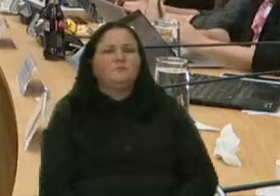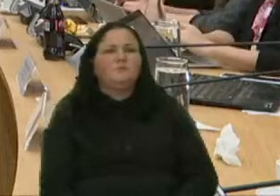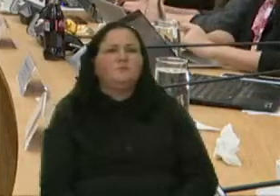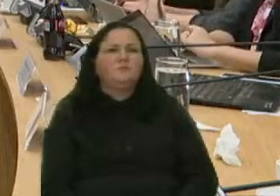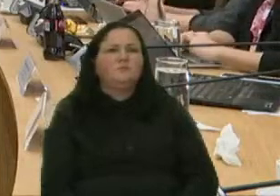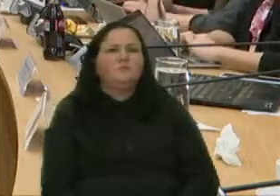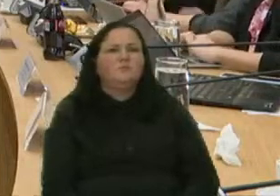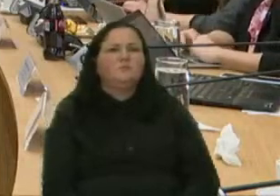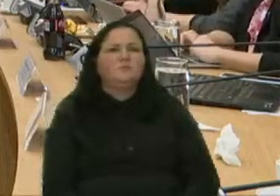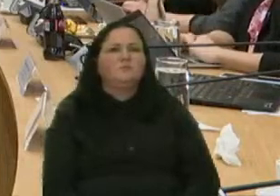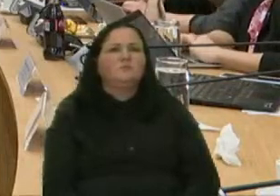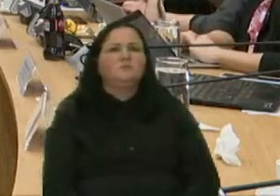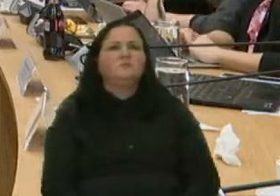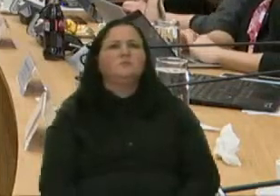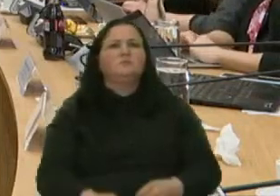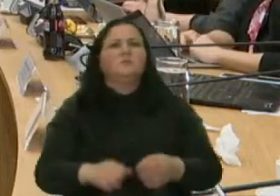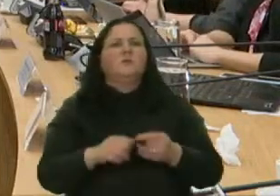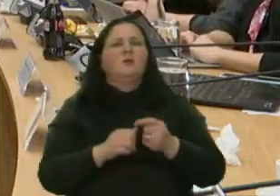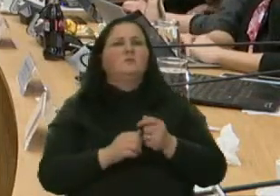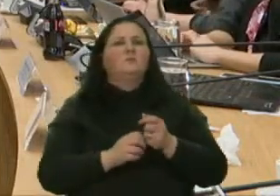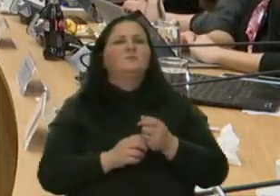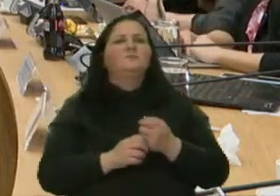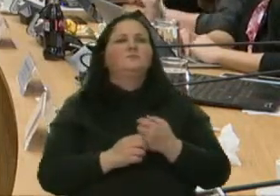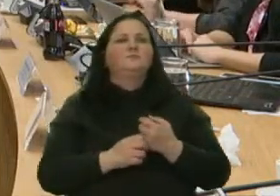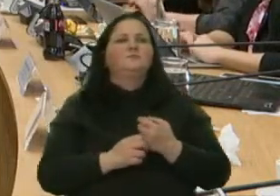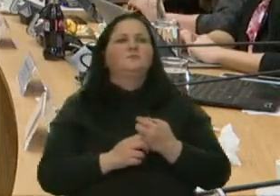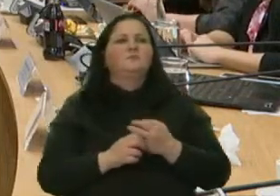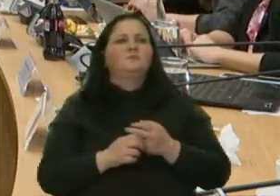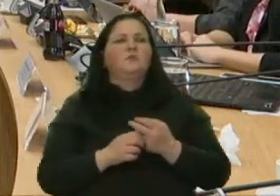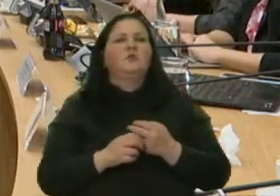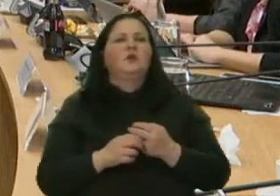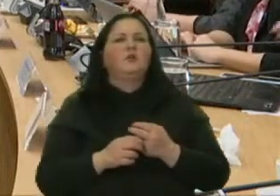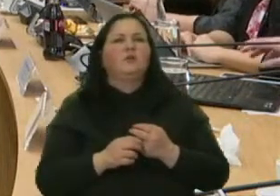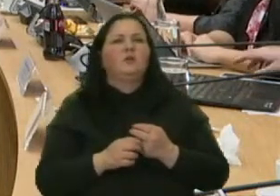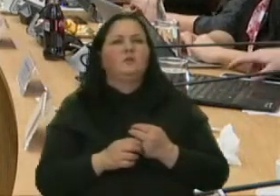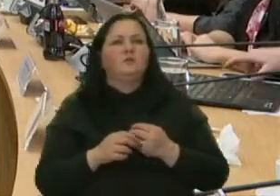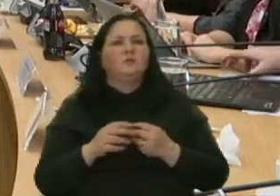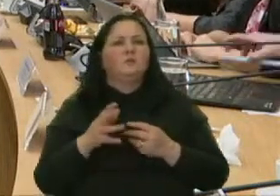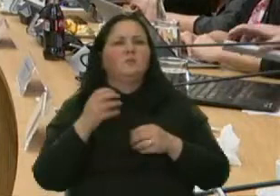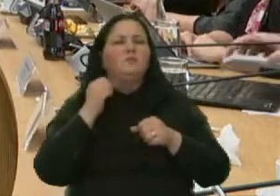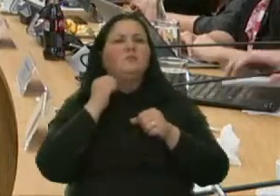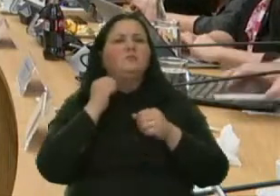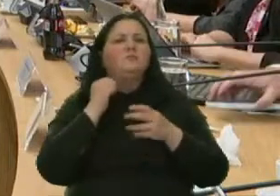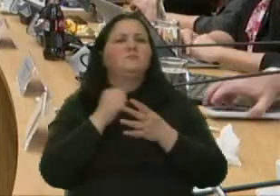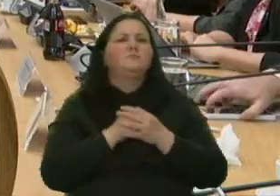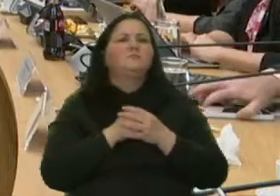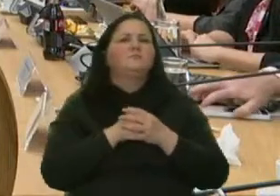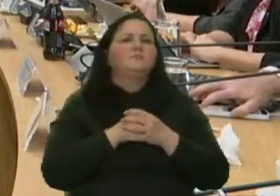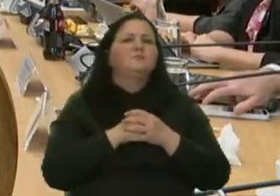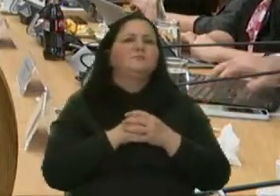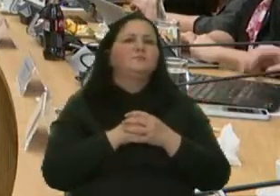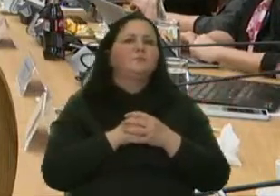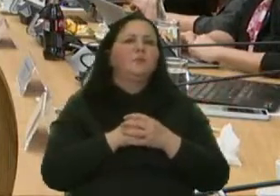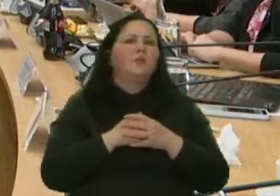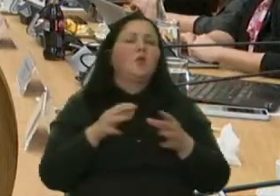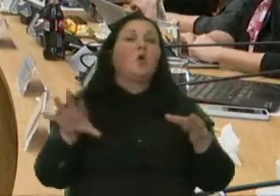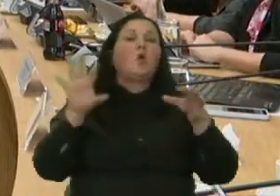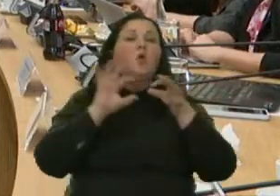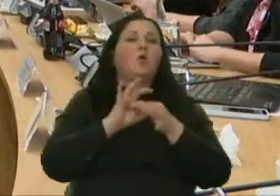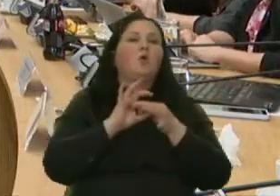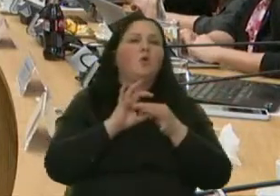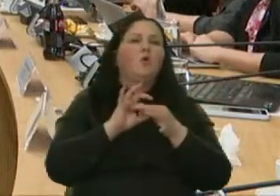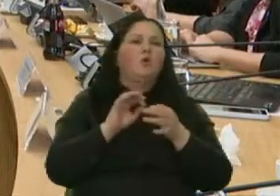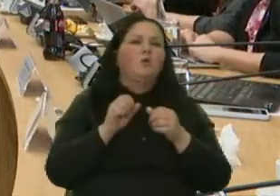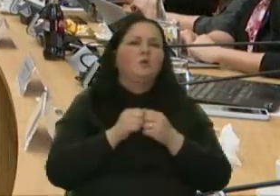Cum vorbiți că în 2009 noi nu am susținut prelungirea bulevardului Muncii conectarea